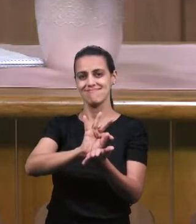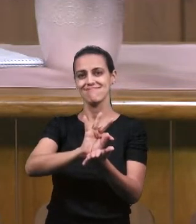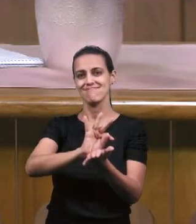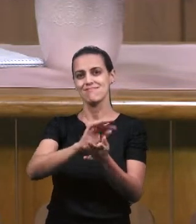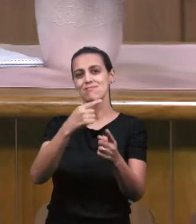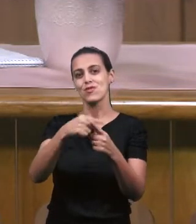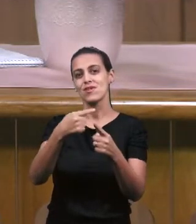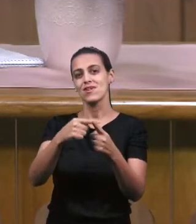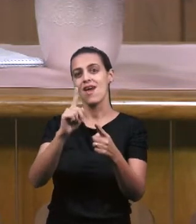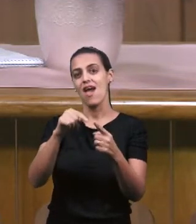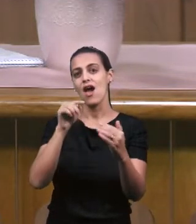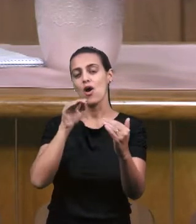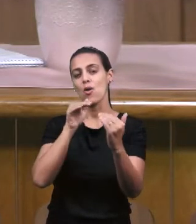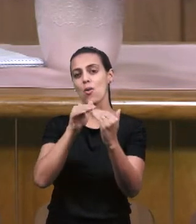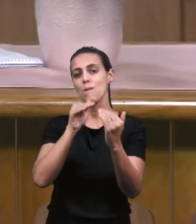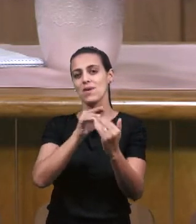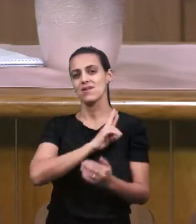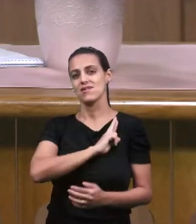qui était selon